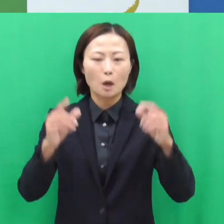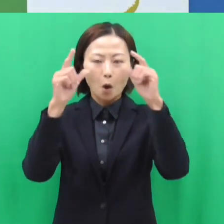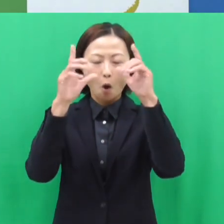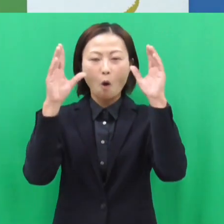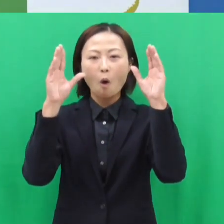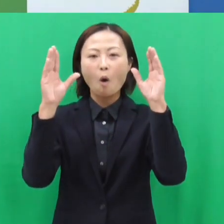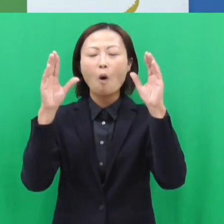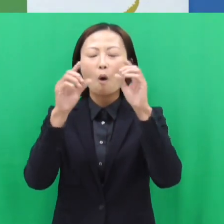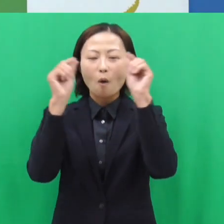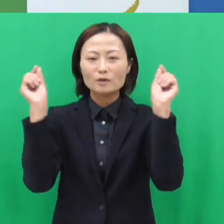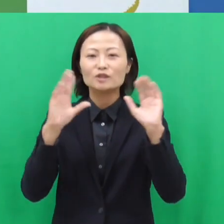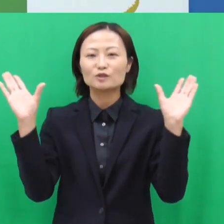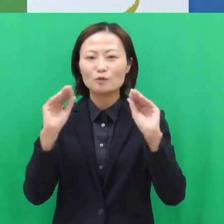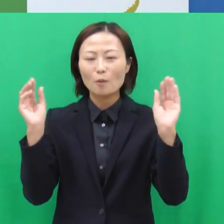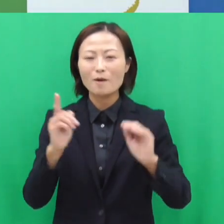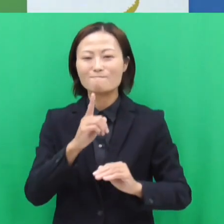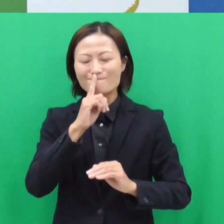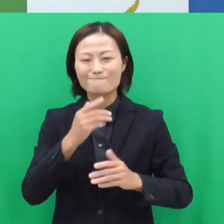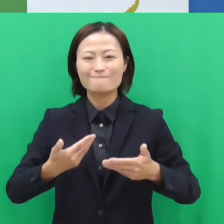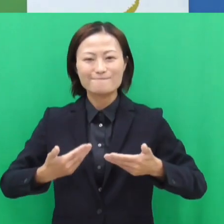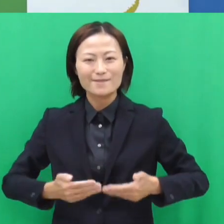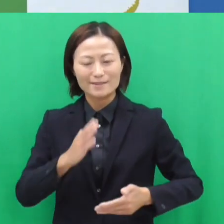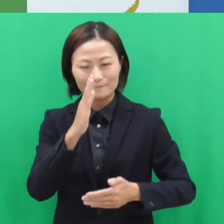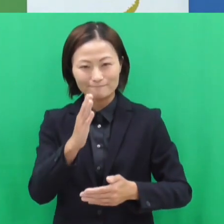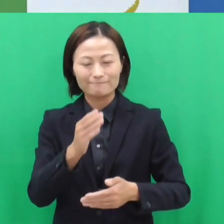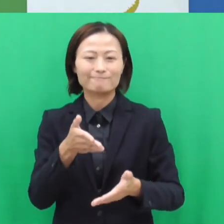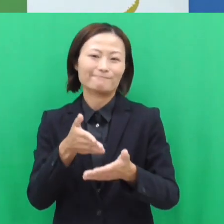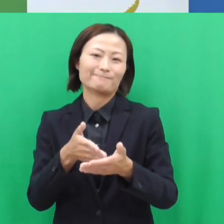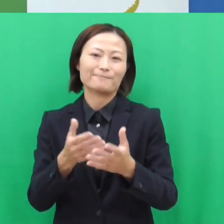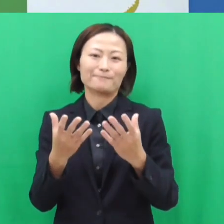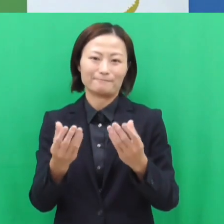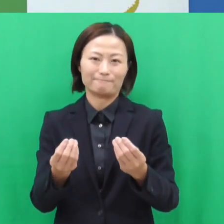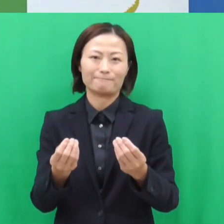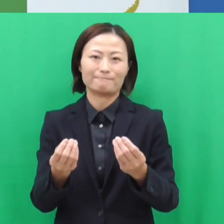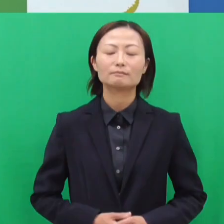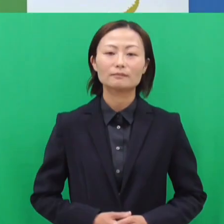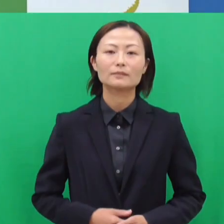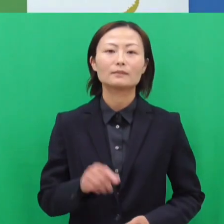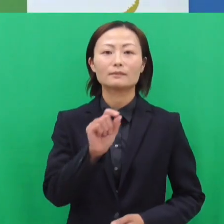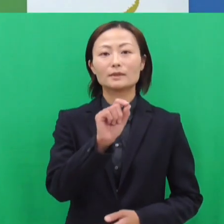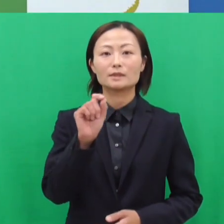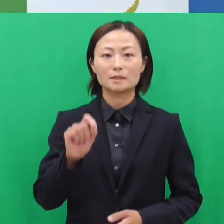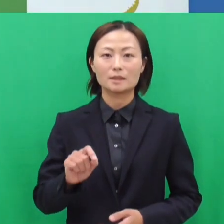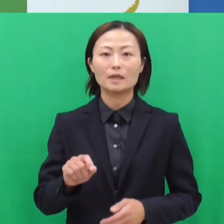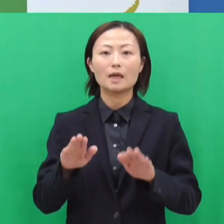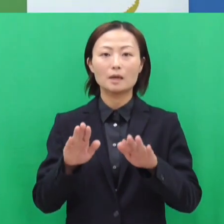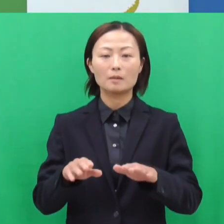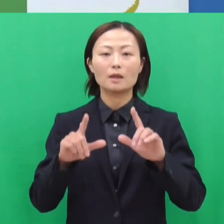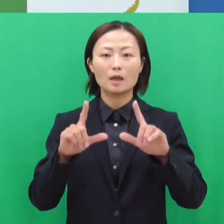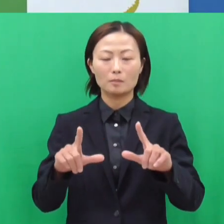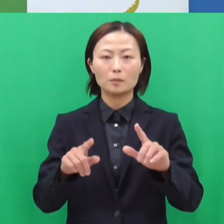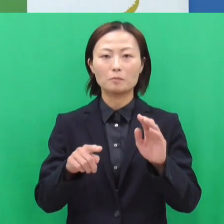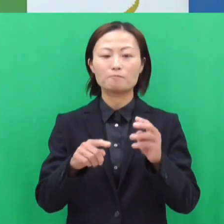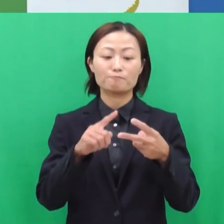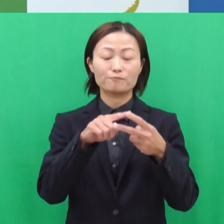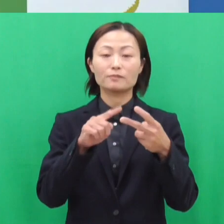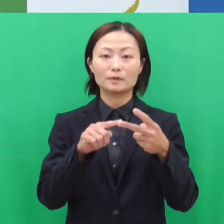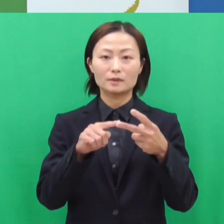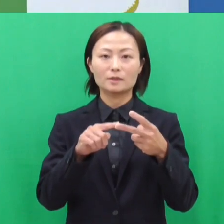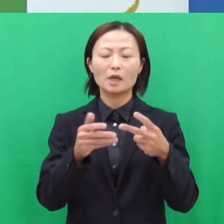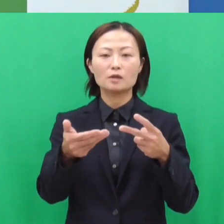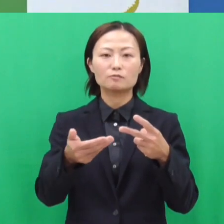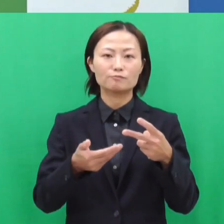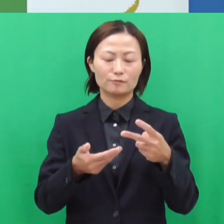個人情報しか見守りますのでお待ちくださいはい以上ですはいありがとうございましたただいまも迫力項目について質問